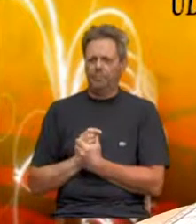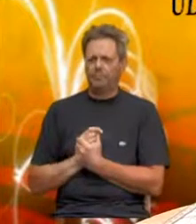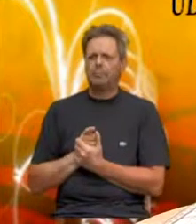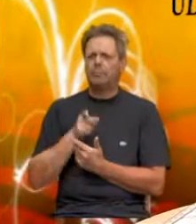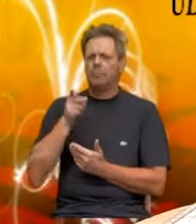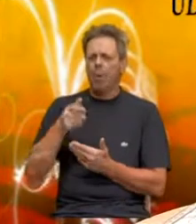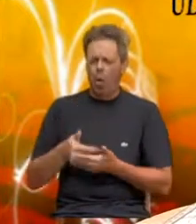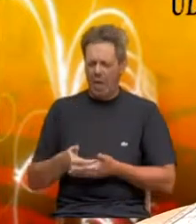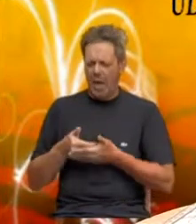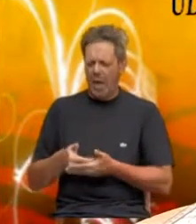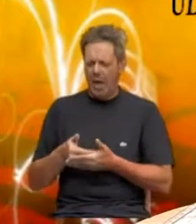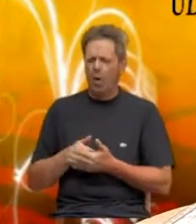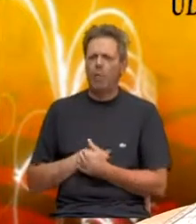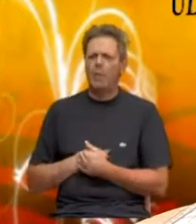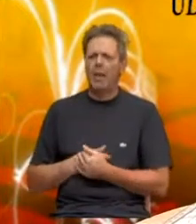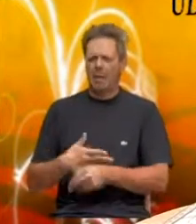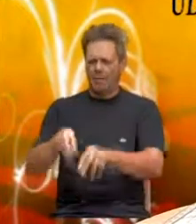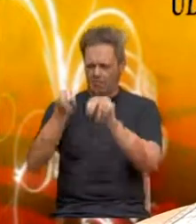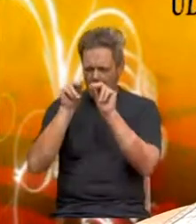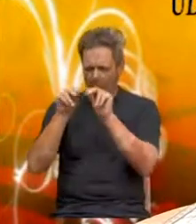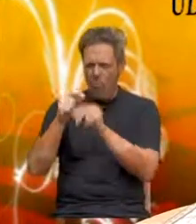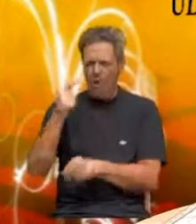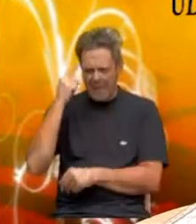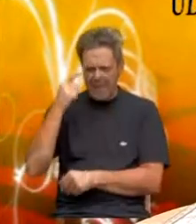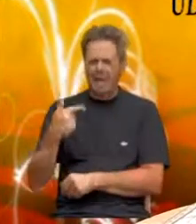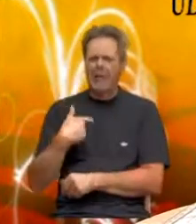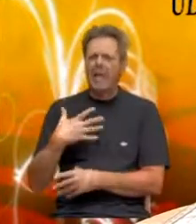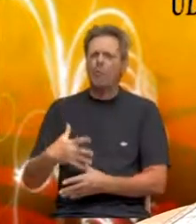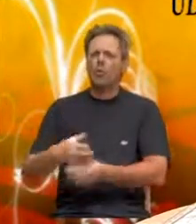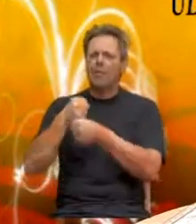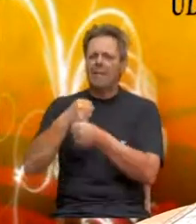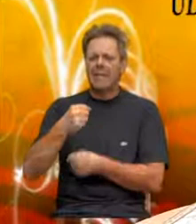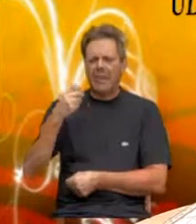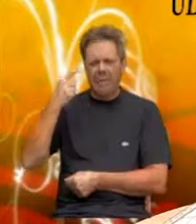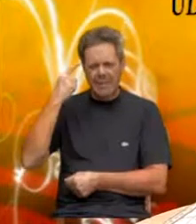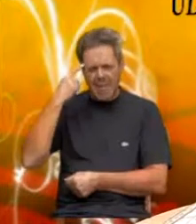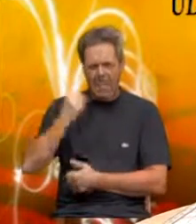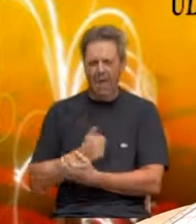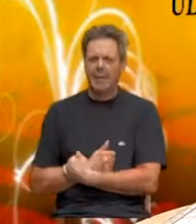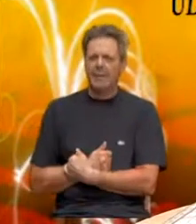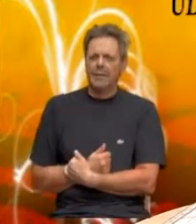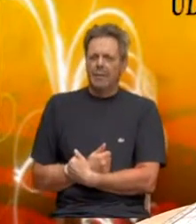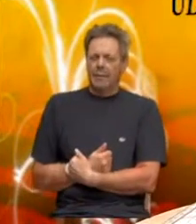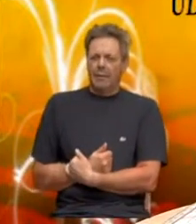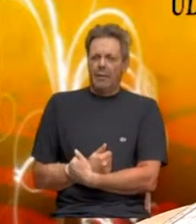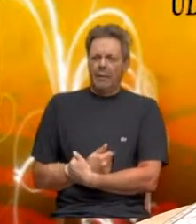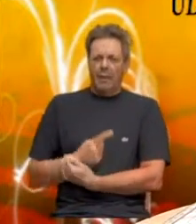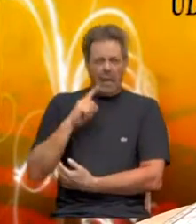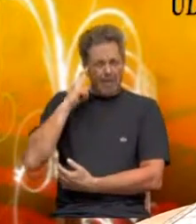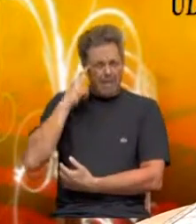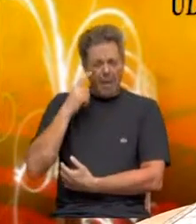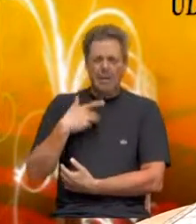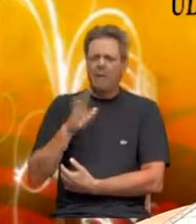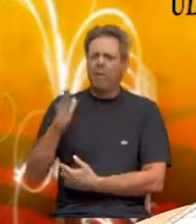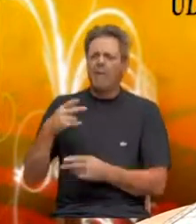utemeljitelj. Edukacija, znanje nas u stvari može iz ovog svega pomaknuti. Mislim da bi kod